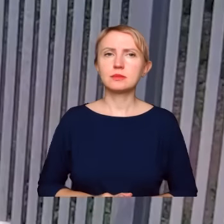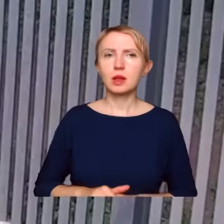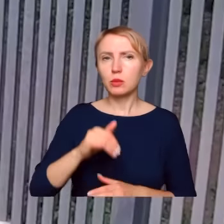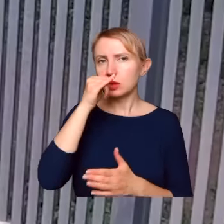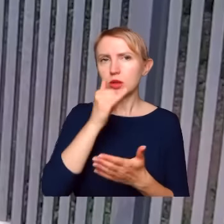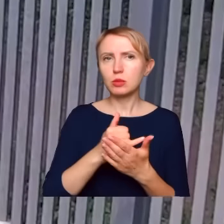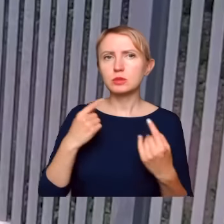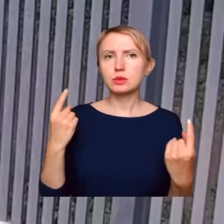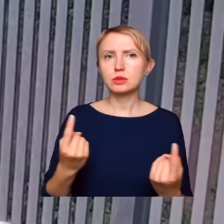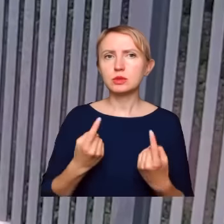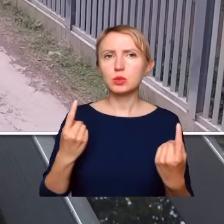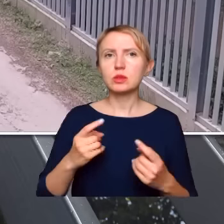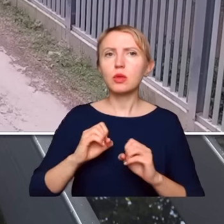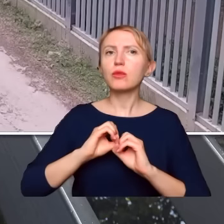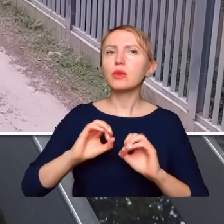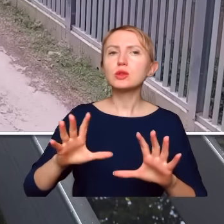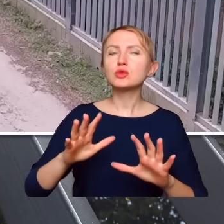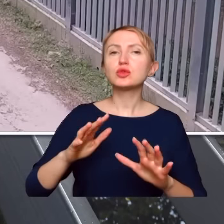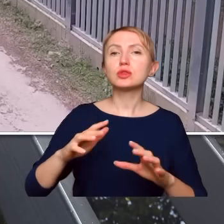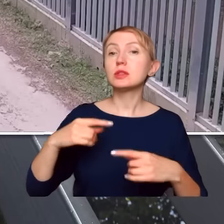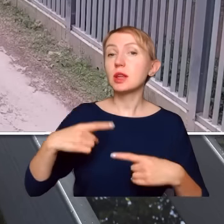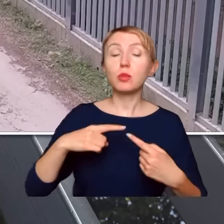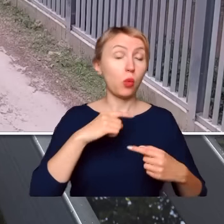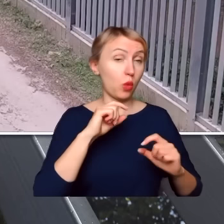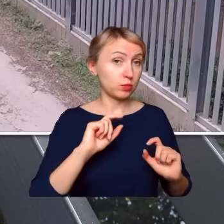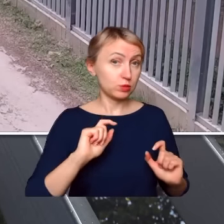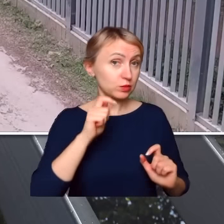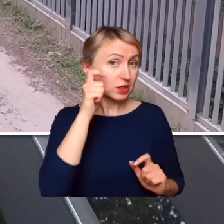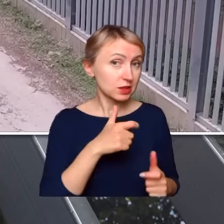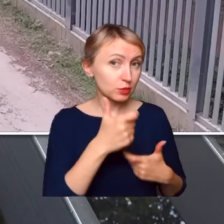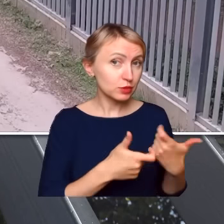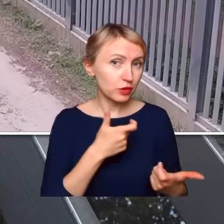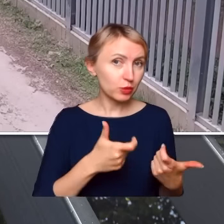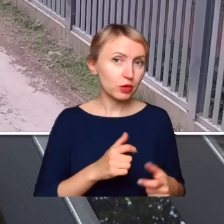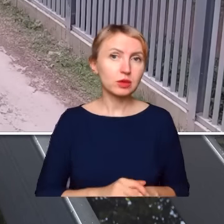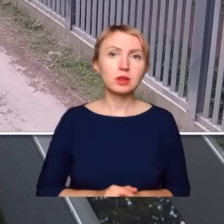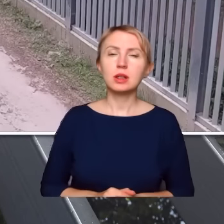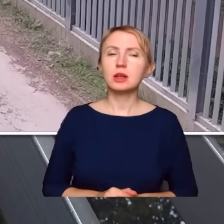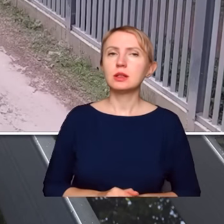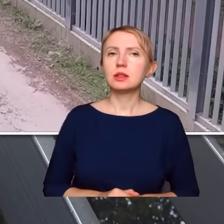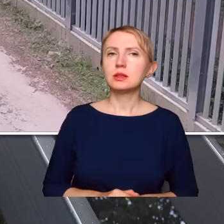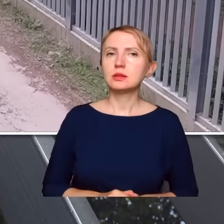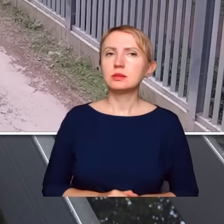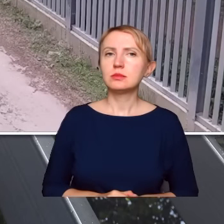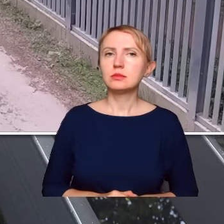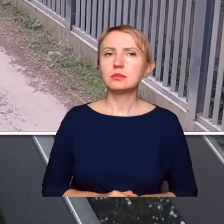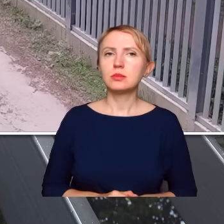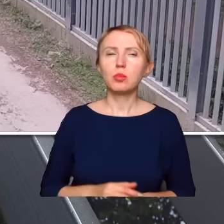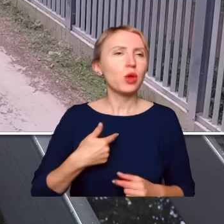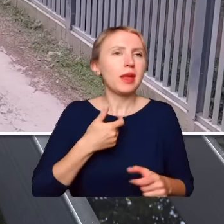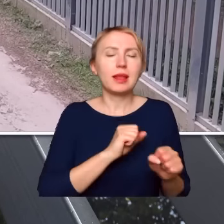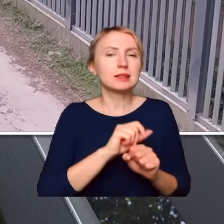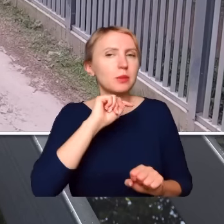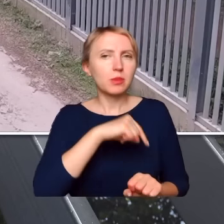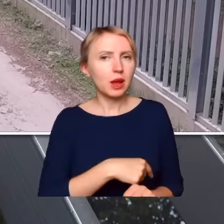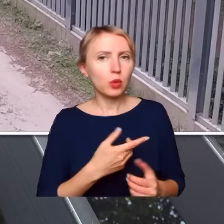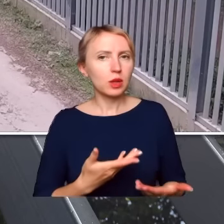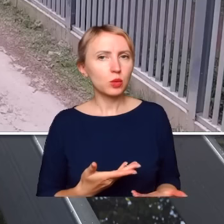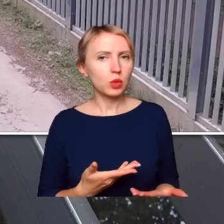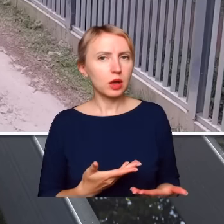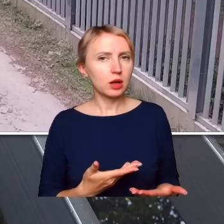Ale wyjaśnione, czy nie popełniono przestępstwa, prawda? Bo wyjaśnione, ja może jestem trochę odważniejszy, bo nie jestem prokuratorem. Czy nie